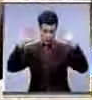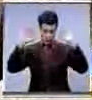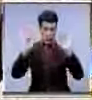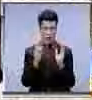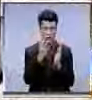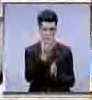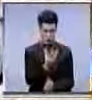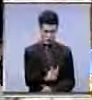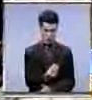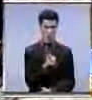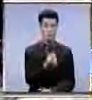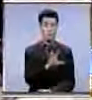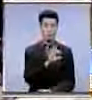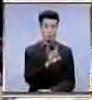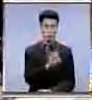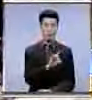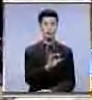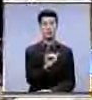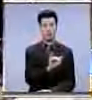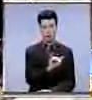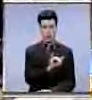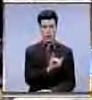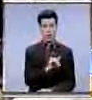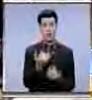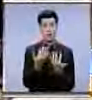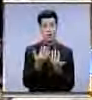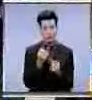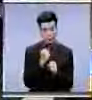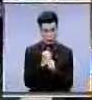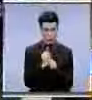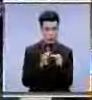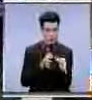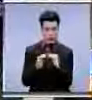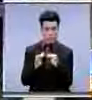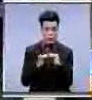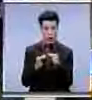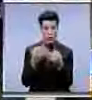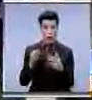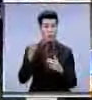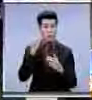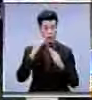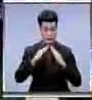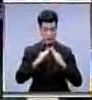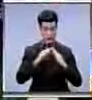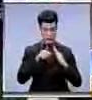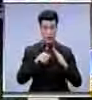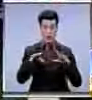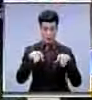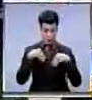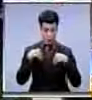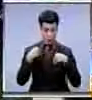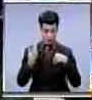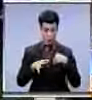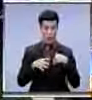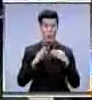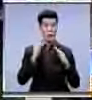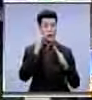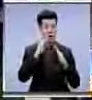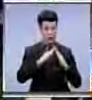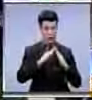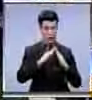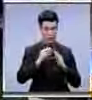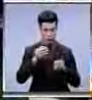ลังคาเรือนนะครับที่ยังไม่เข้าร่วมโดยจะเร่งทำความเข้าใจแล้วก็ทยอยรื้อบ้านที่ได้รับความยินยอมก่อนจากนั้นสถาบันพัฒนา